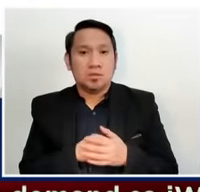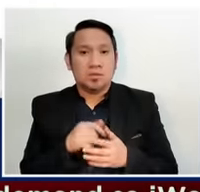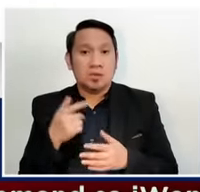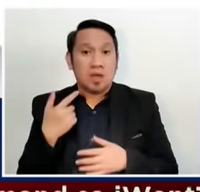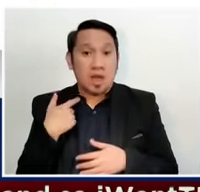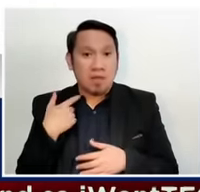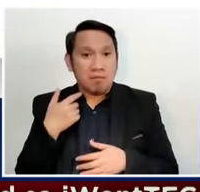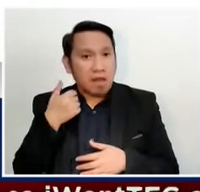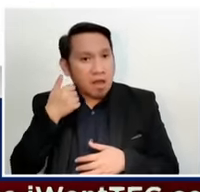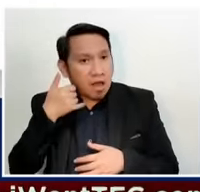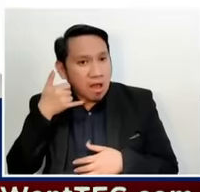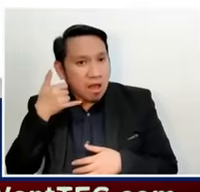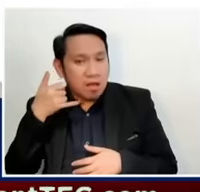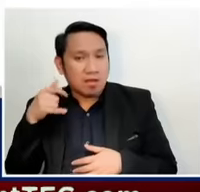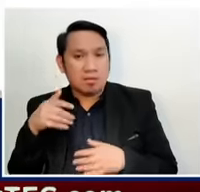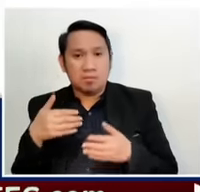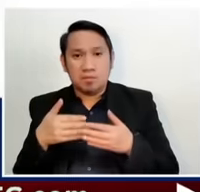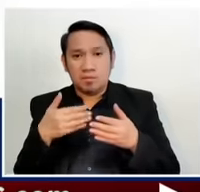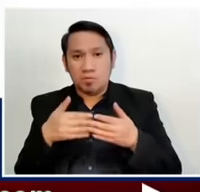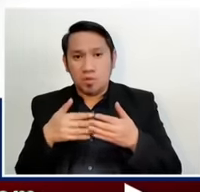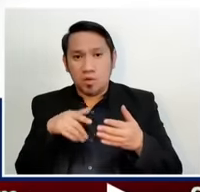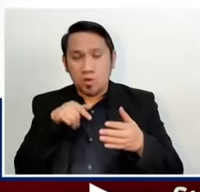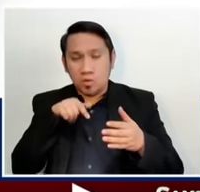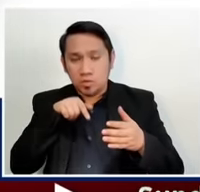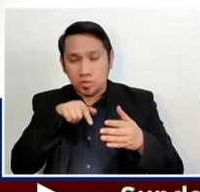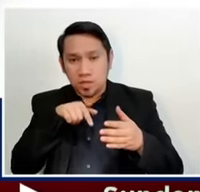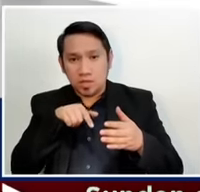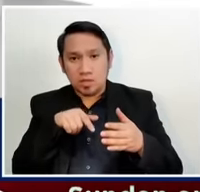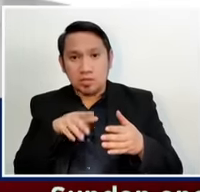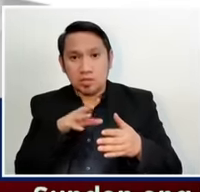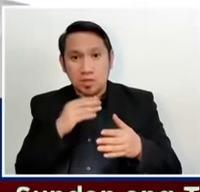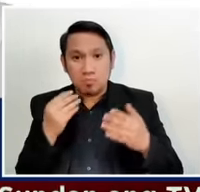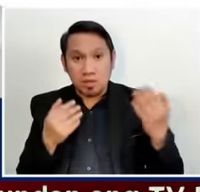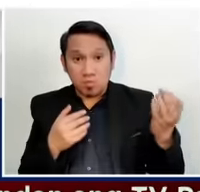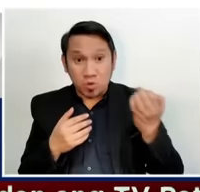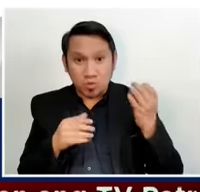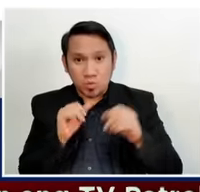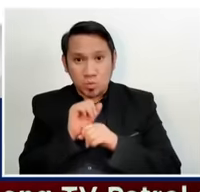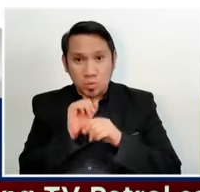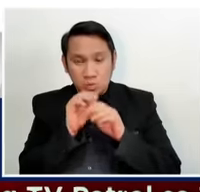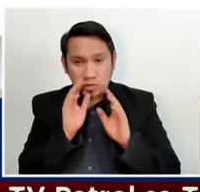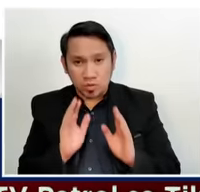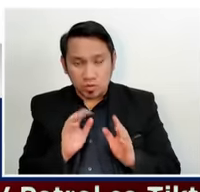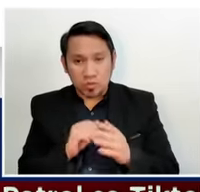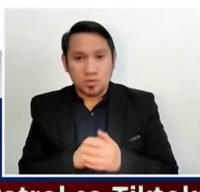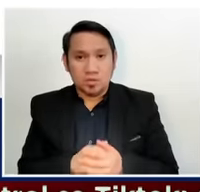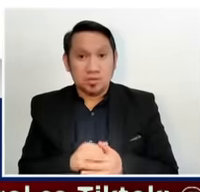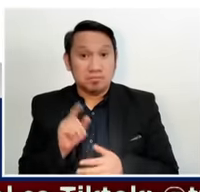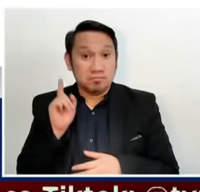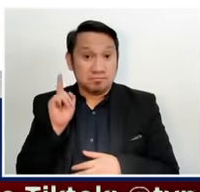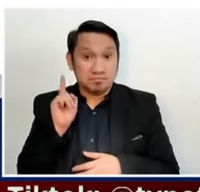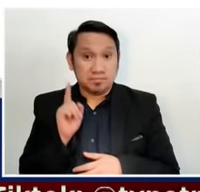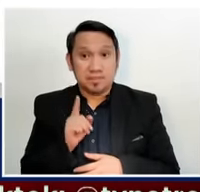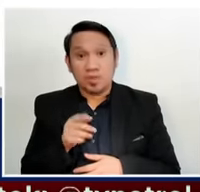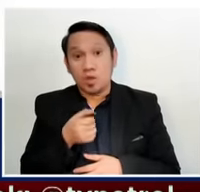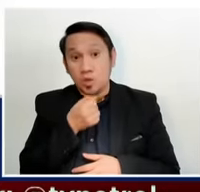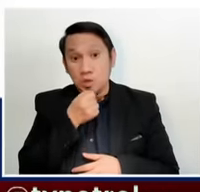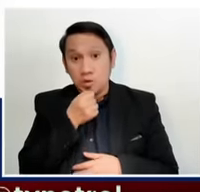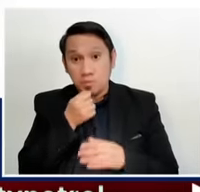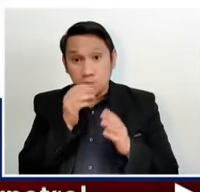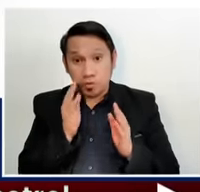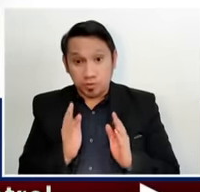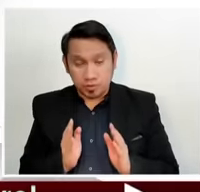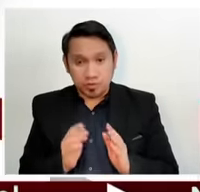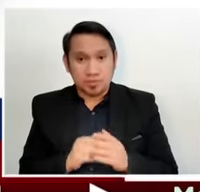barko bago sumalpok sa tulay, kaya't na-alerto ang mga emergency worker. Para sa dating ABS-CBN reporter at ngayon ay residente